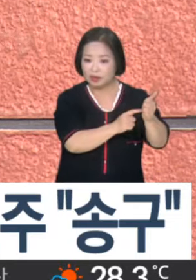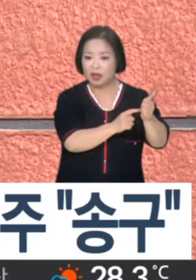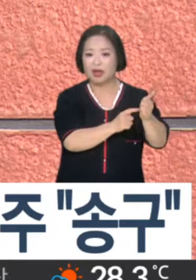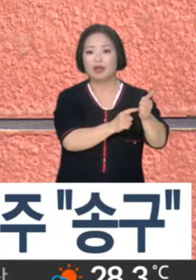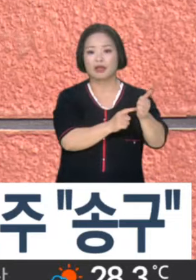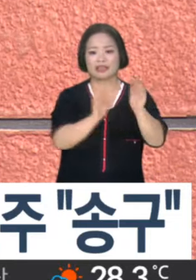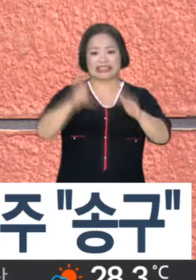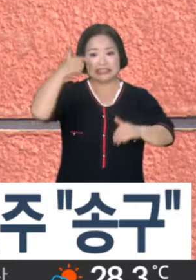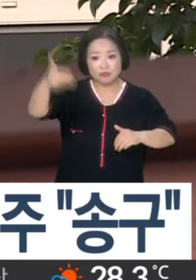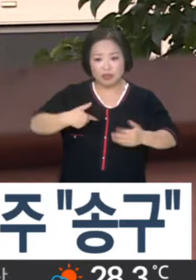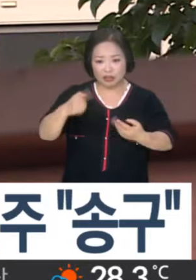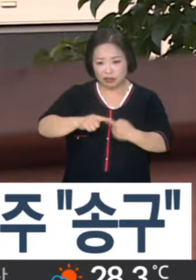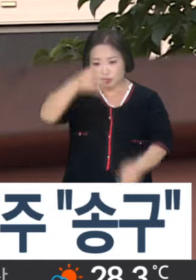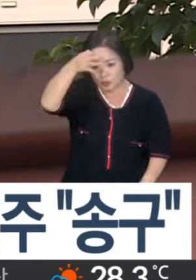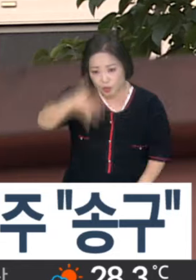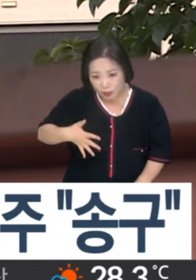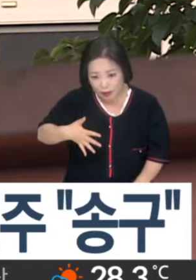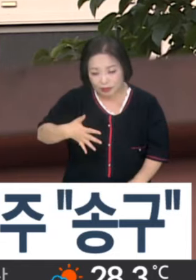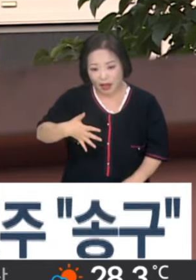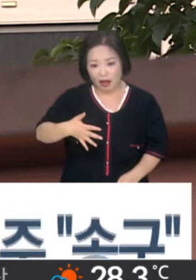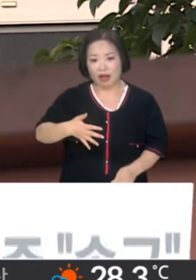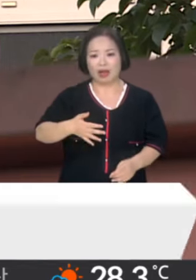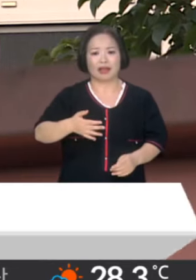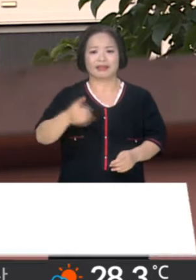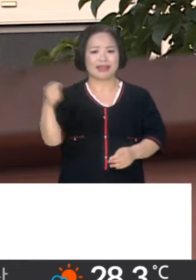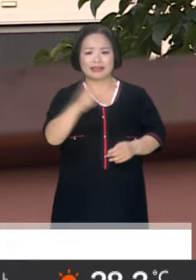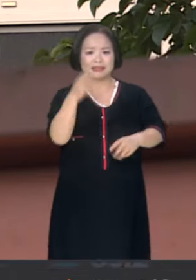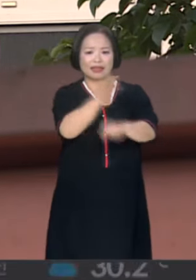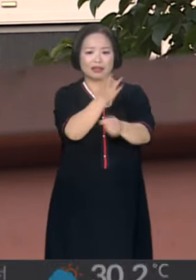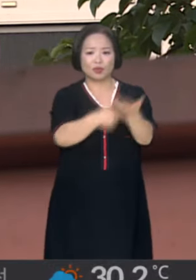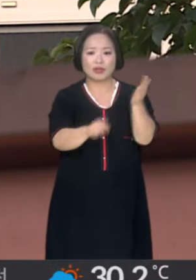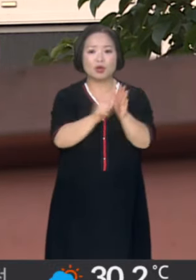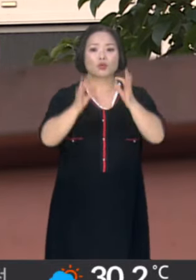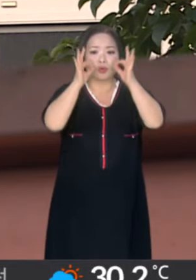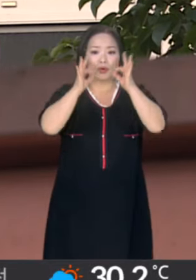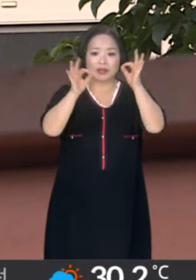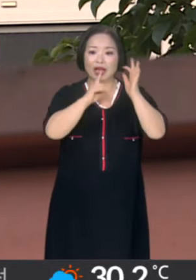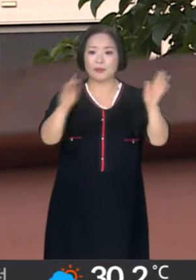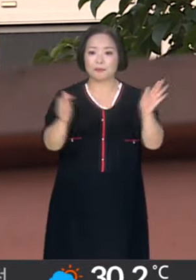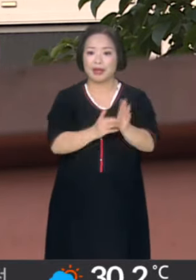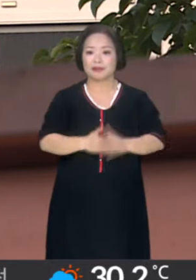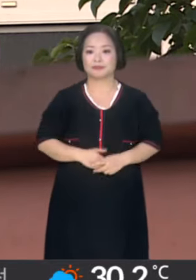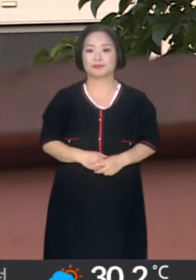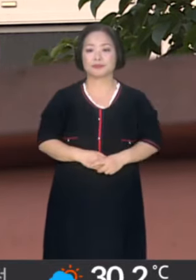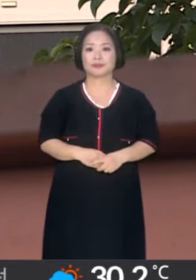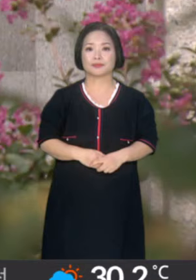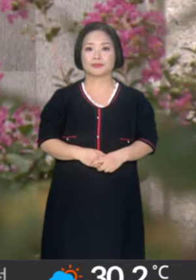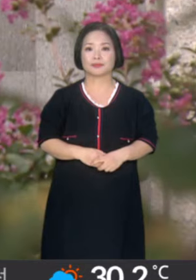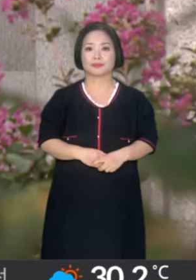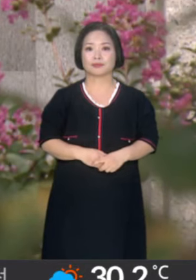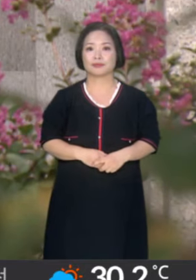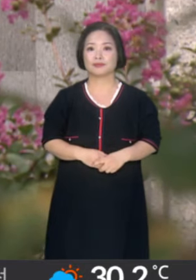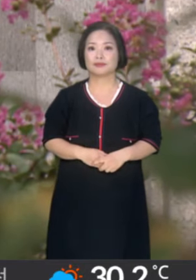토론회에서 선하다면 사저 회수에 최선을 다하겠다는 입장을 내놨습니다